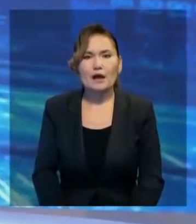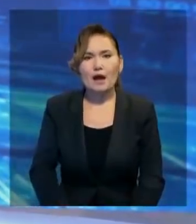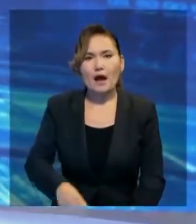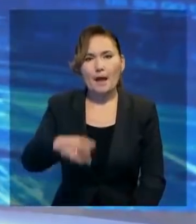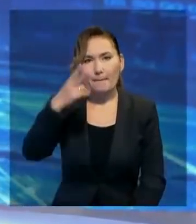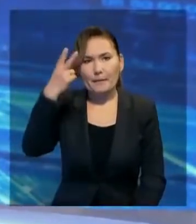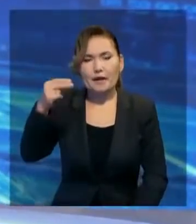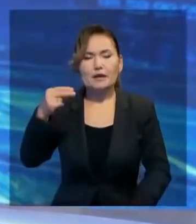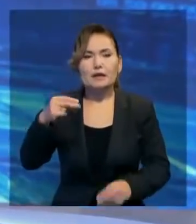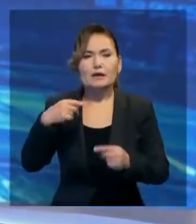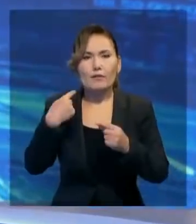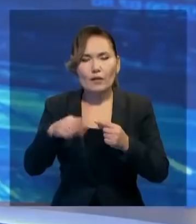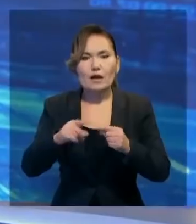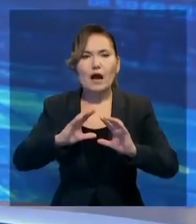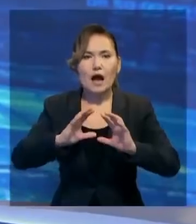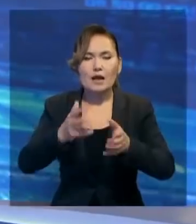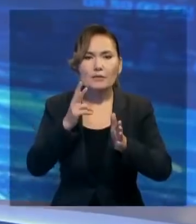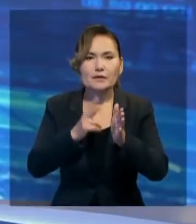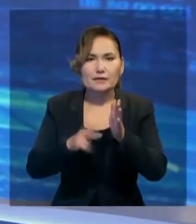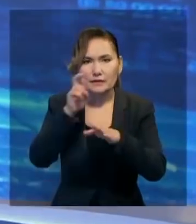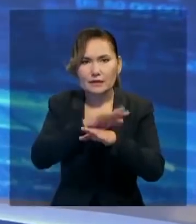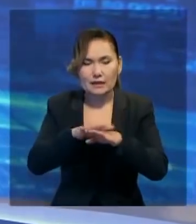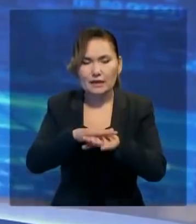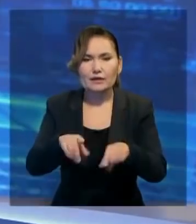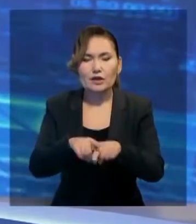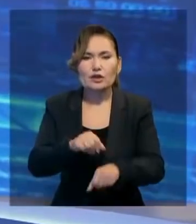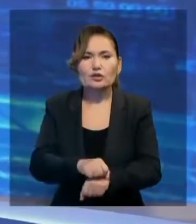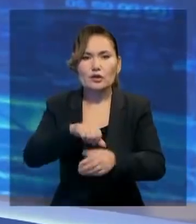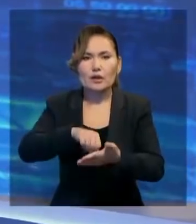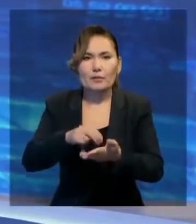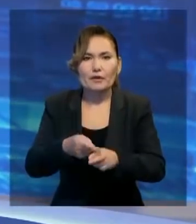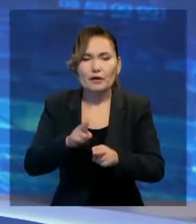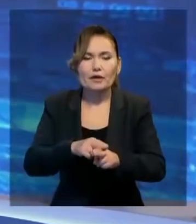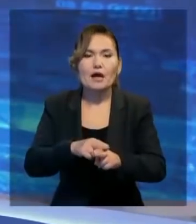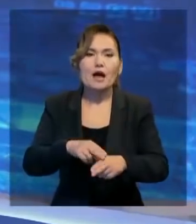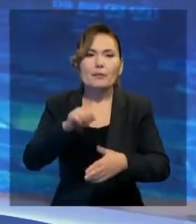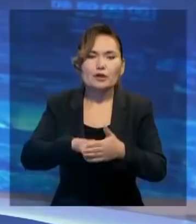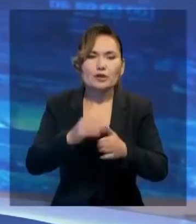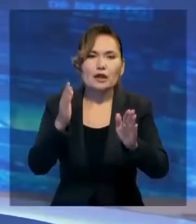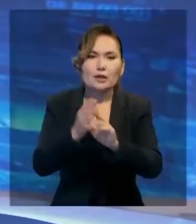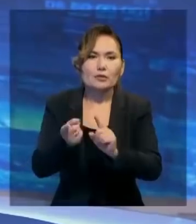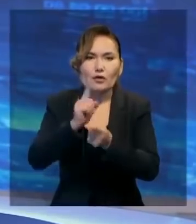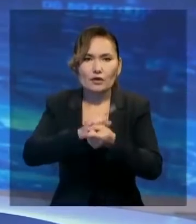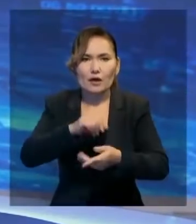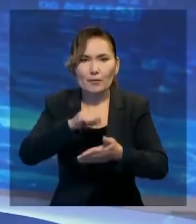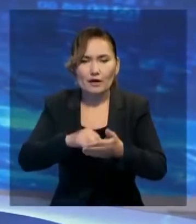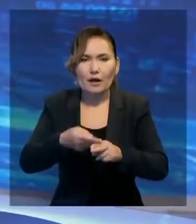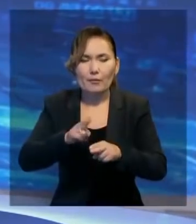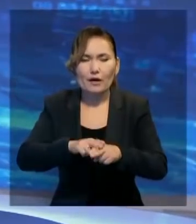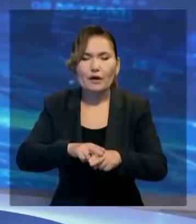Бельгиядан бөлек әлемнің тағы 80 елінде шеру өтіп жатыр. Бірақ бұл акцияларға климаттың өзгеру себеп болды. Көшеге